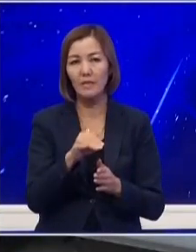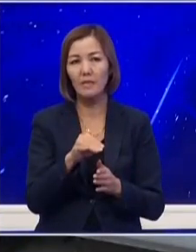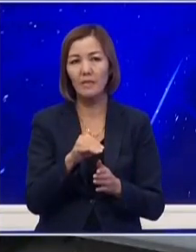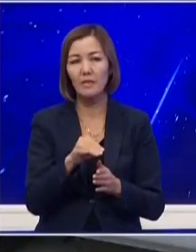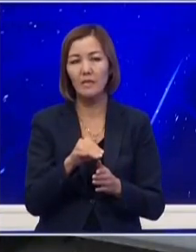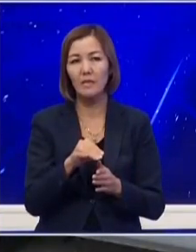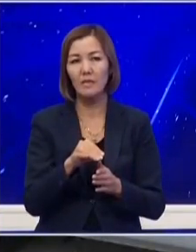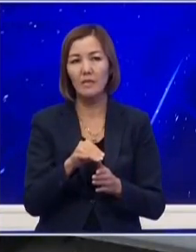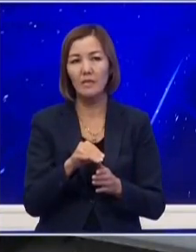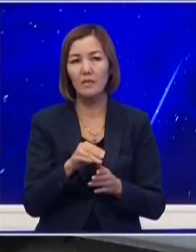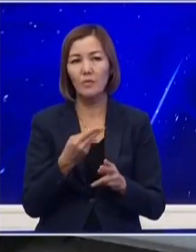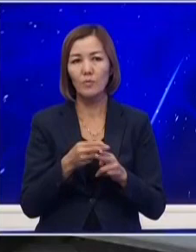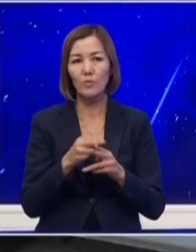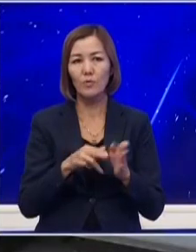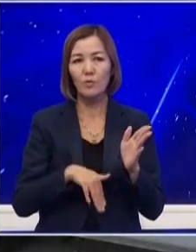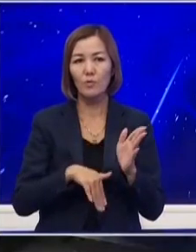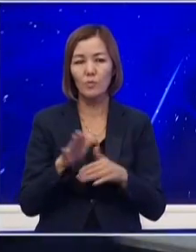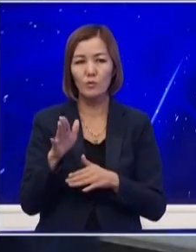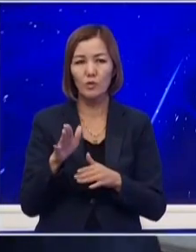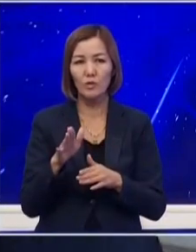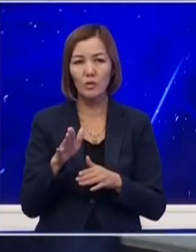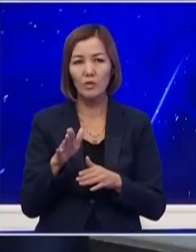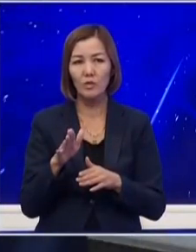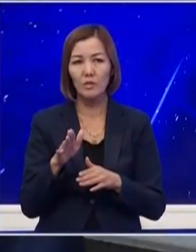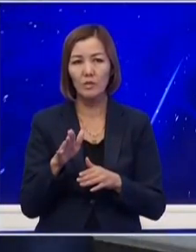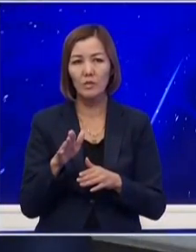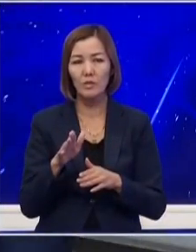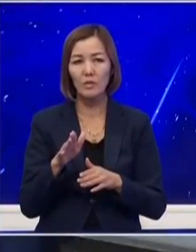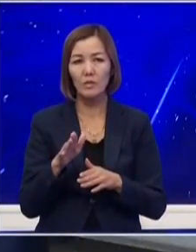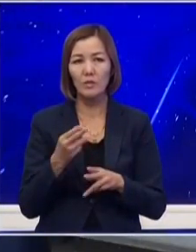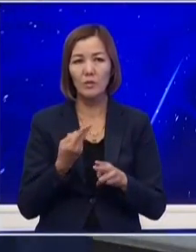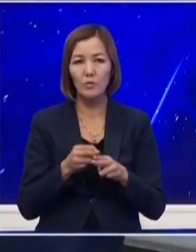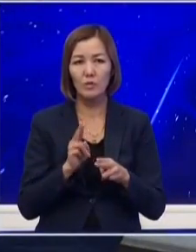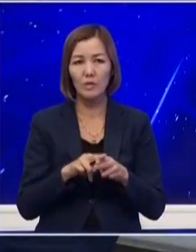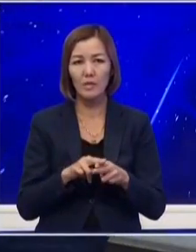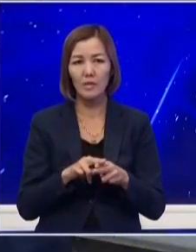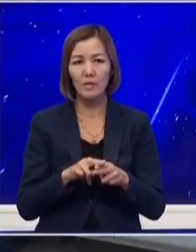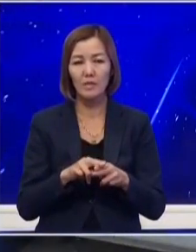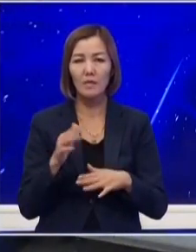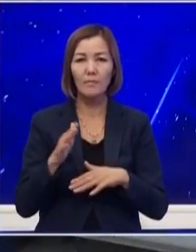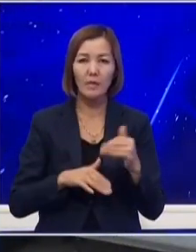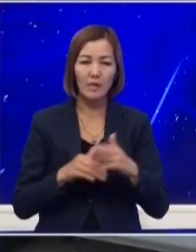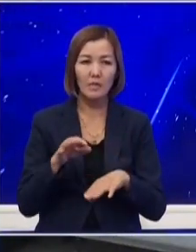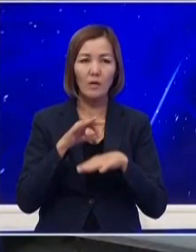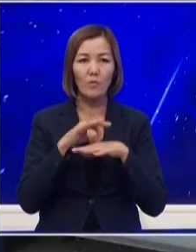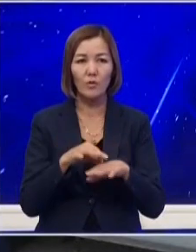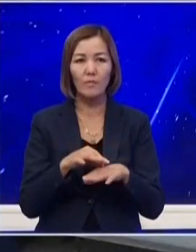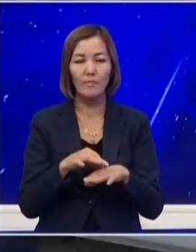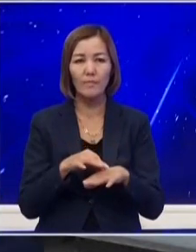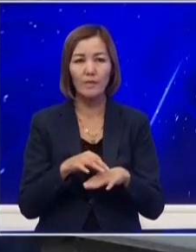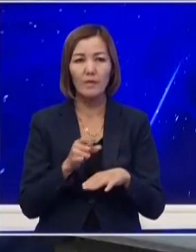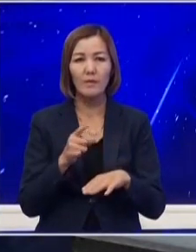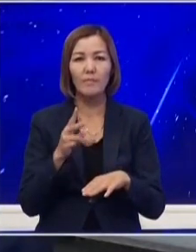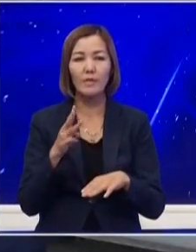не өте жоғары токарлық не, иә. Сол себептен бұлар осы жерде практика өтіп, иә, бірталай